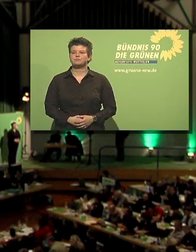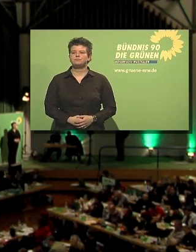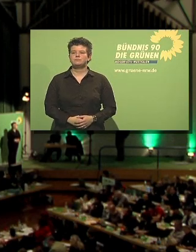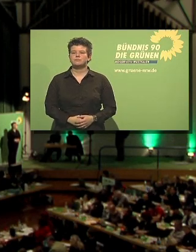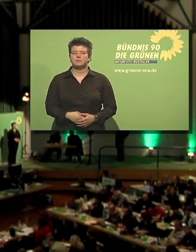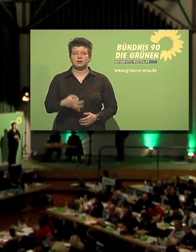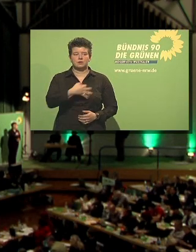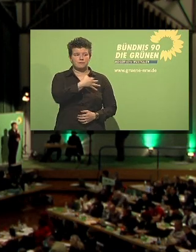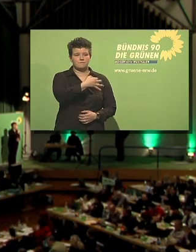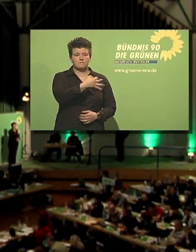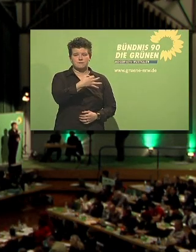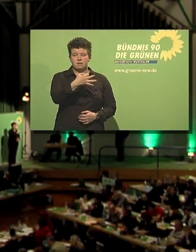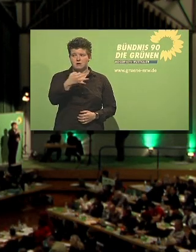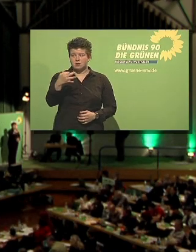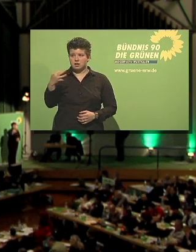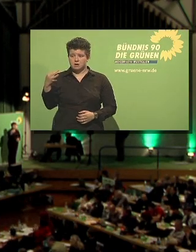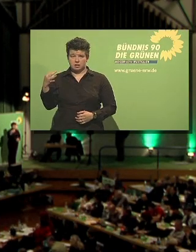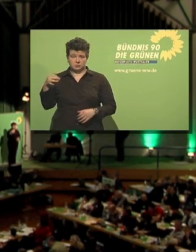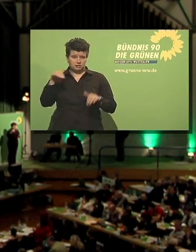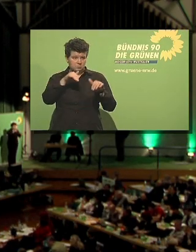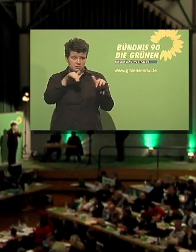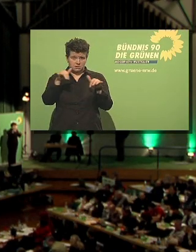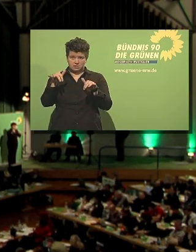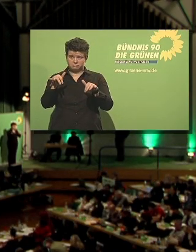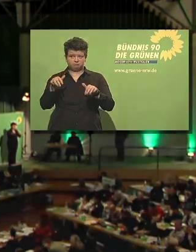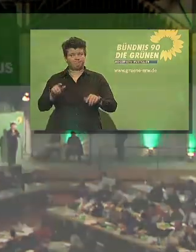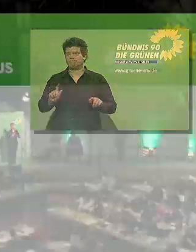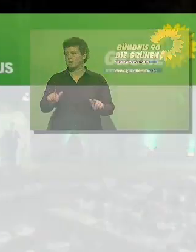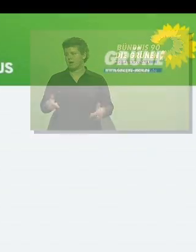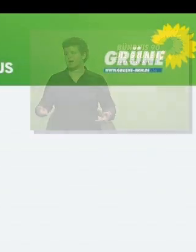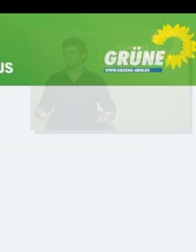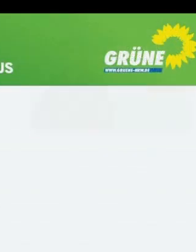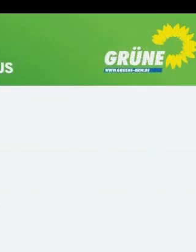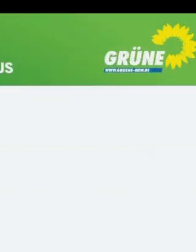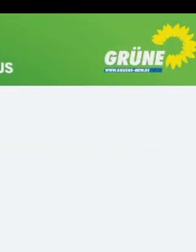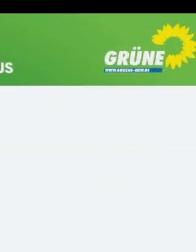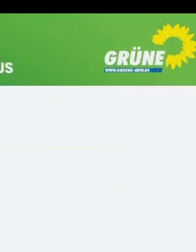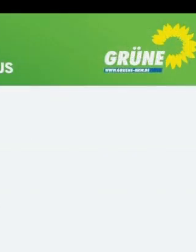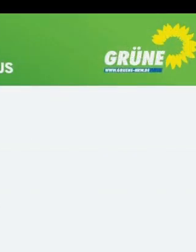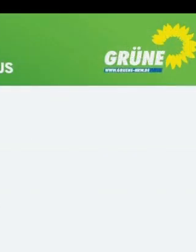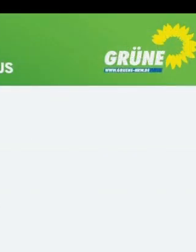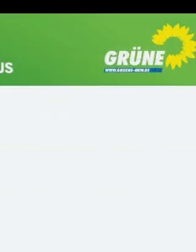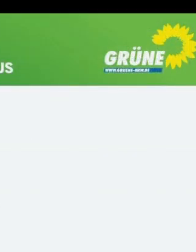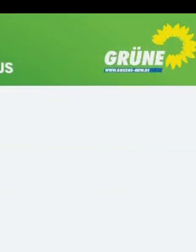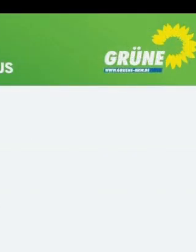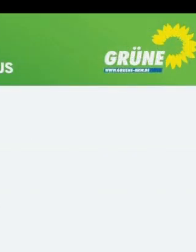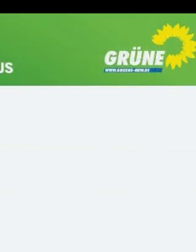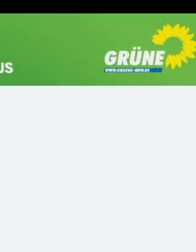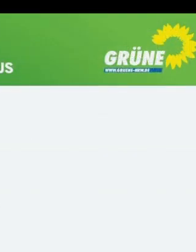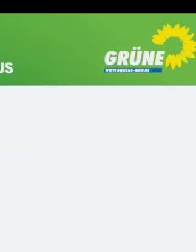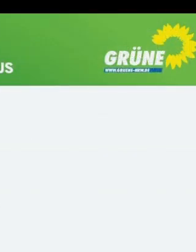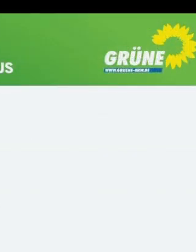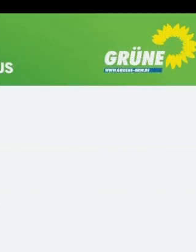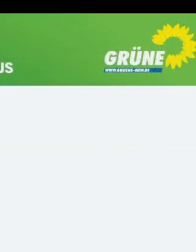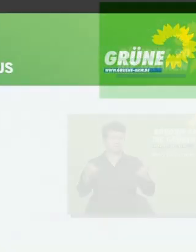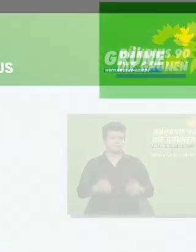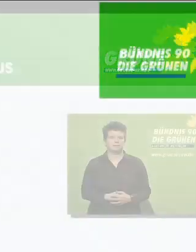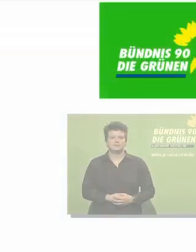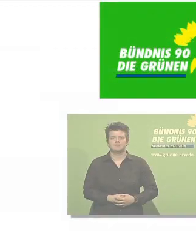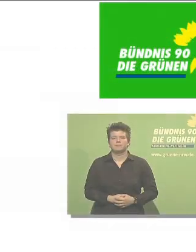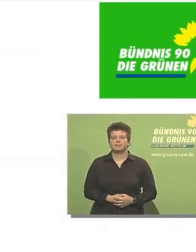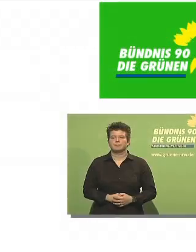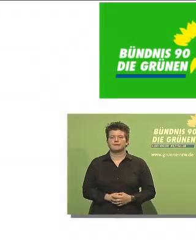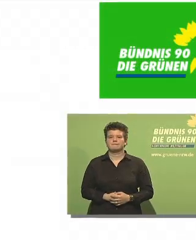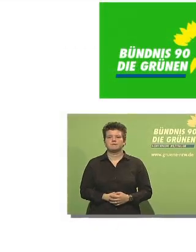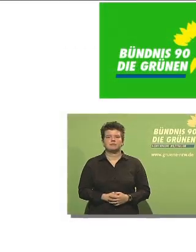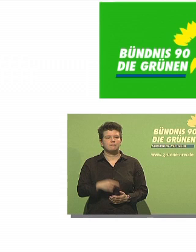Fragen an dich liegen keine vor, sodass wir sofort in die Abstimmung einsteigen können. Ihr wisst das schon, mit der